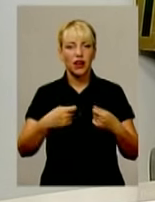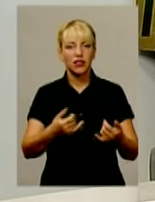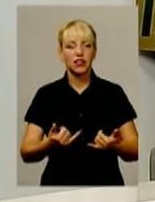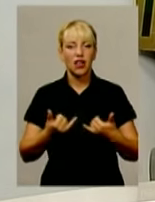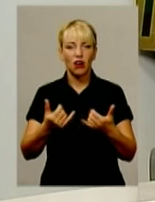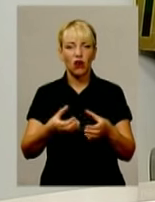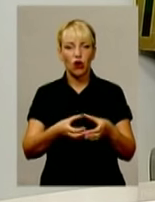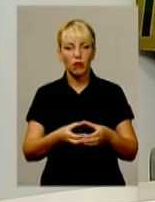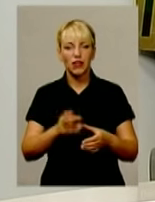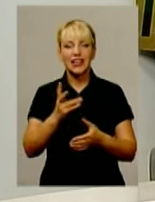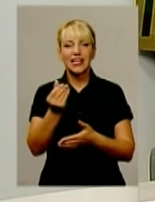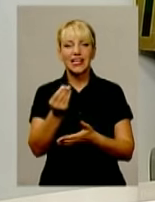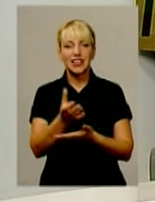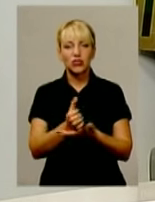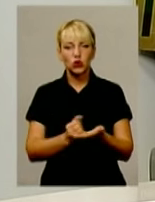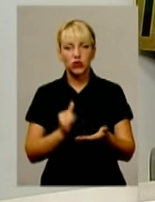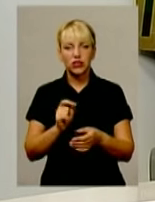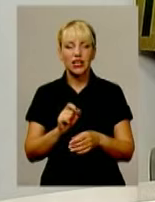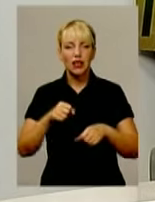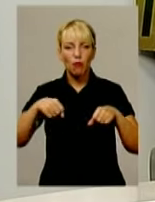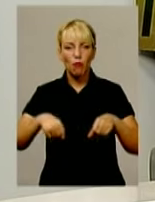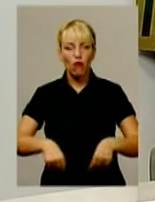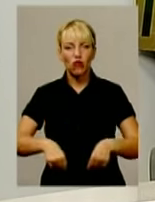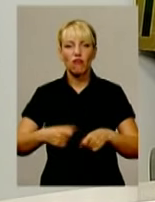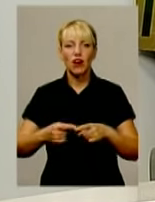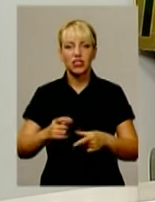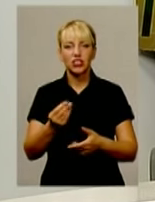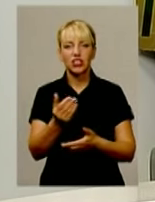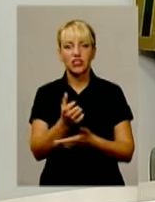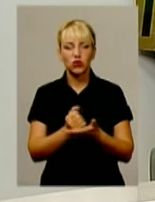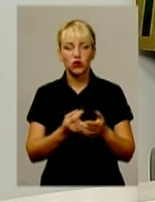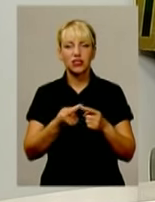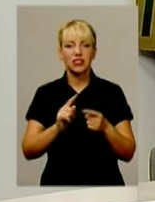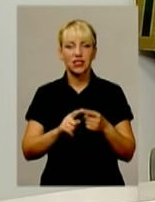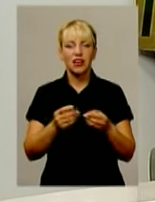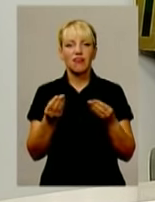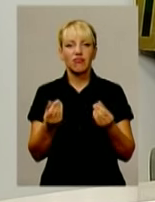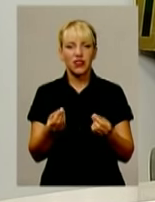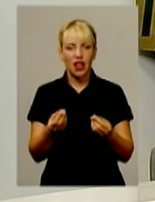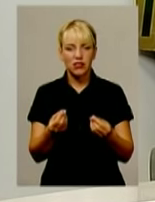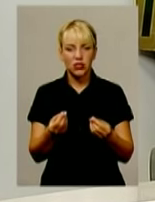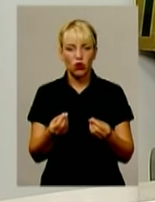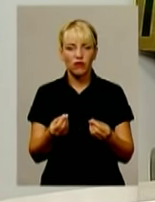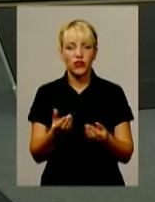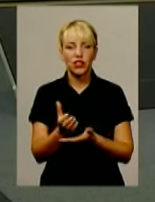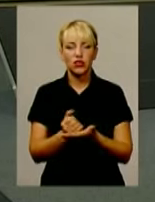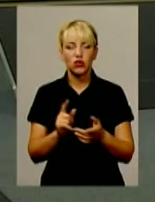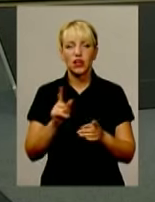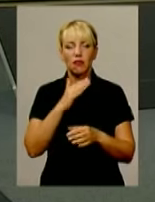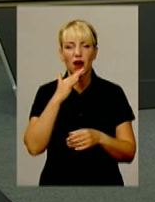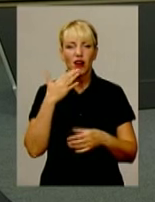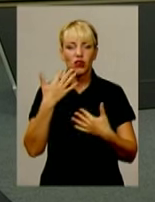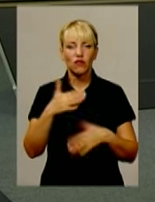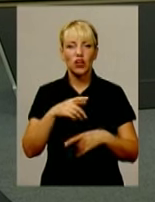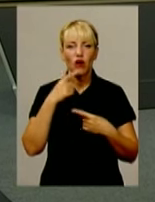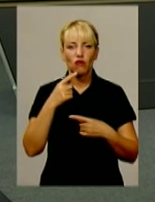громади як ресурси, так і повноваження. Ресурси, я маю на увазі, це насамперед фінансові ресурси, про які ми вже багато говорили